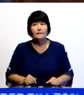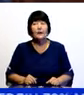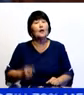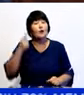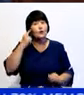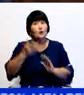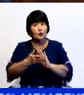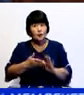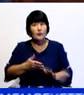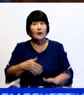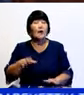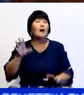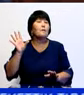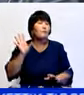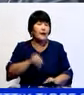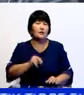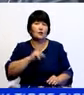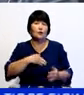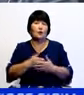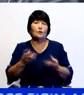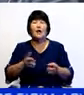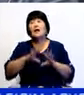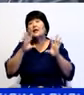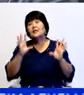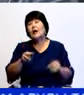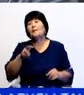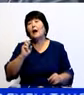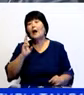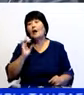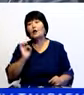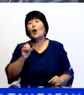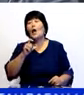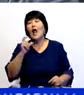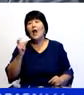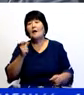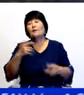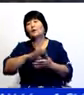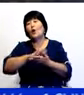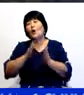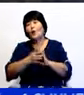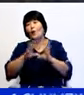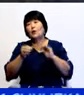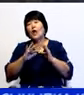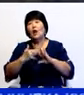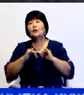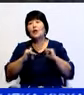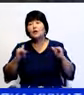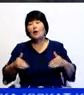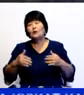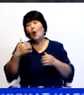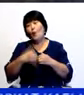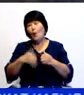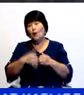Түсінікті ма? Түсінікті. Барынша жұмыс жасау керек. Жалпы макроэкономикалық көрсеткіштердің қорытындысы бойынша ауданның даму динамикасы